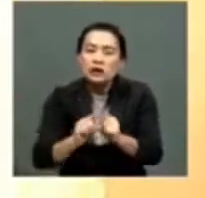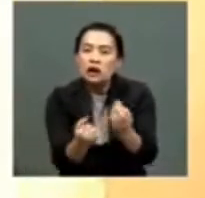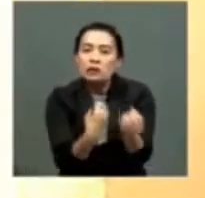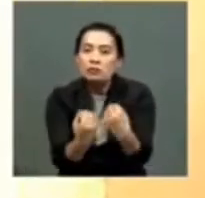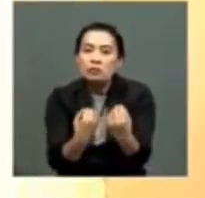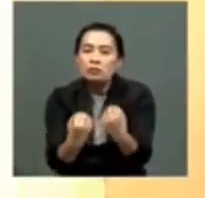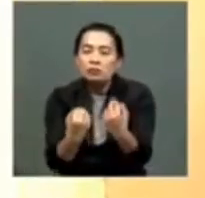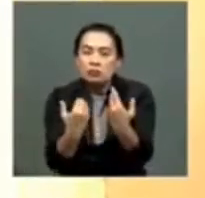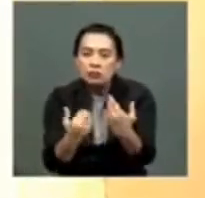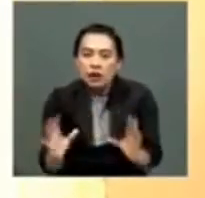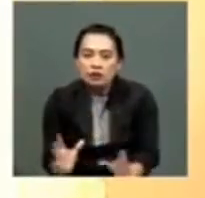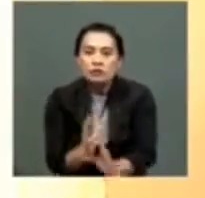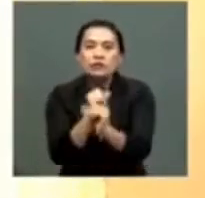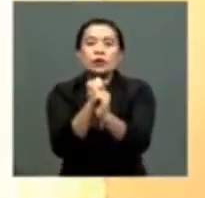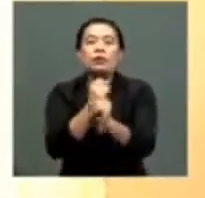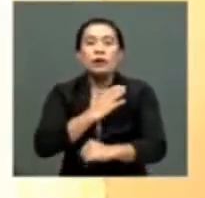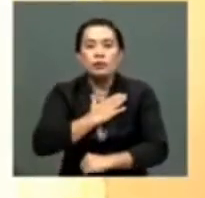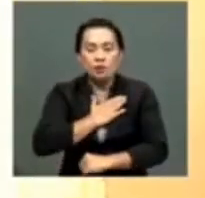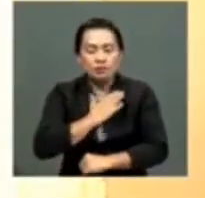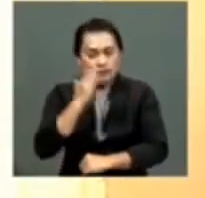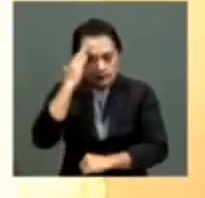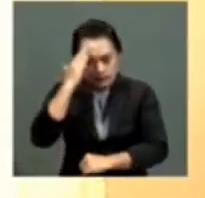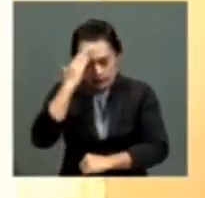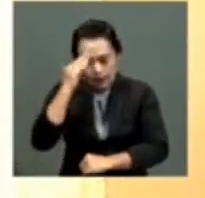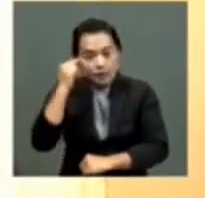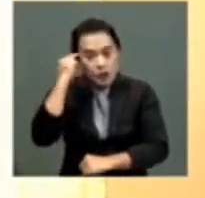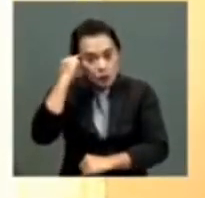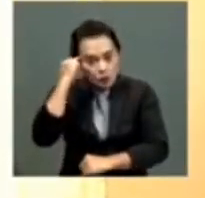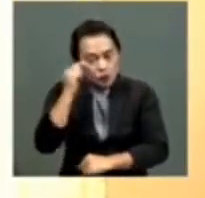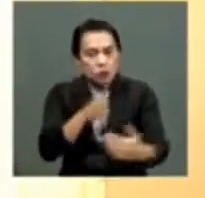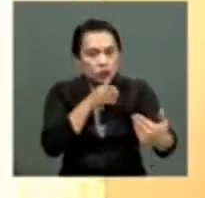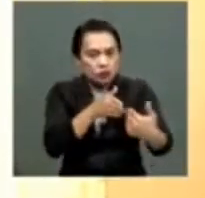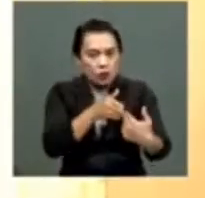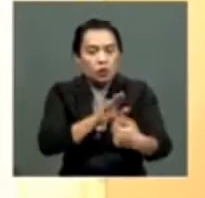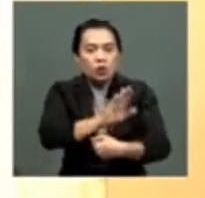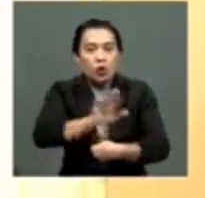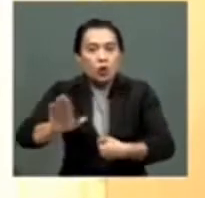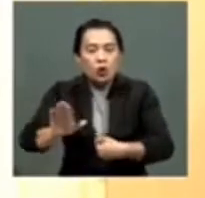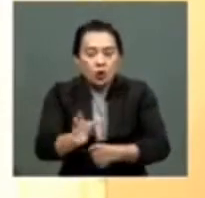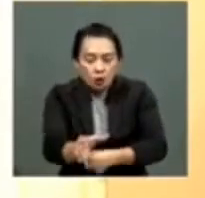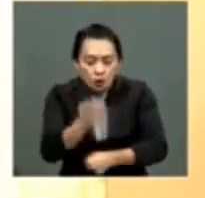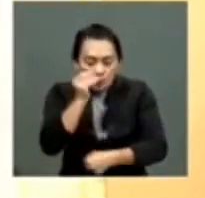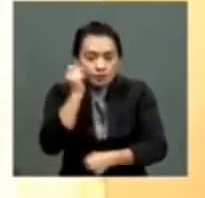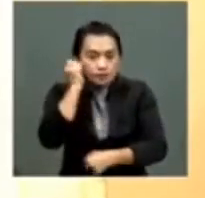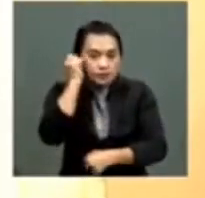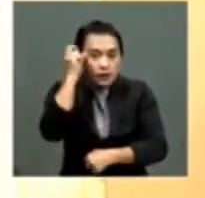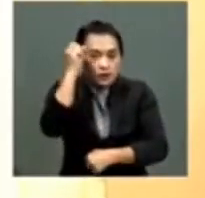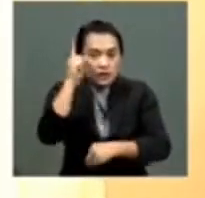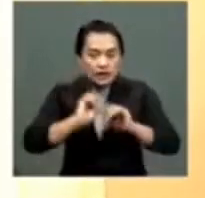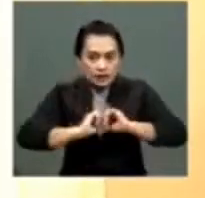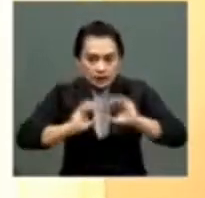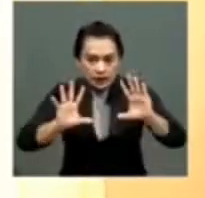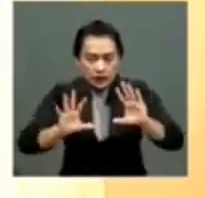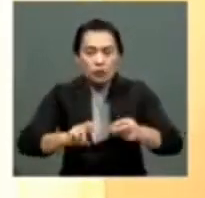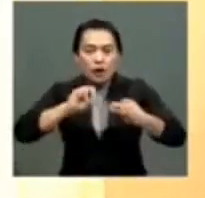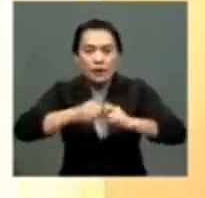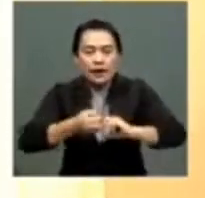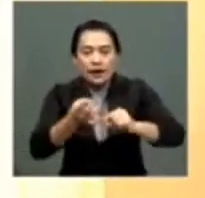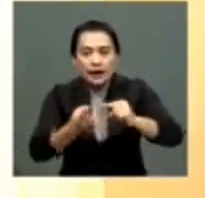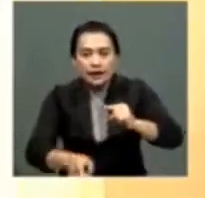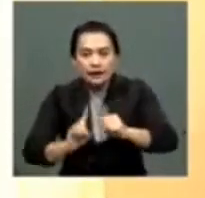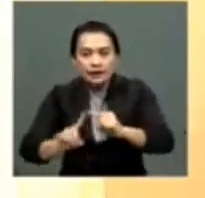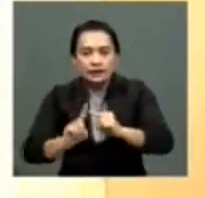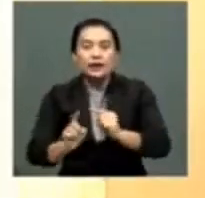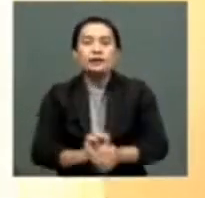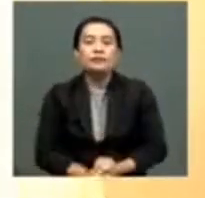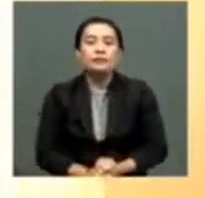นอแนะต่างๆให้ผมทราบเพราะผมต้องการรับฟังโดยตรงเพื่อเข้าใจความเดือดร้อนที่แท้จริงที่เกิดขึ้นโดยเป้าหมาย